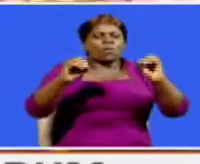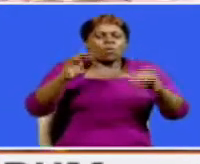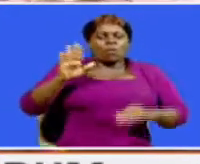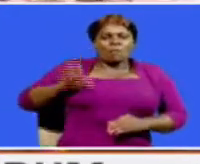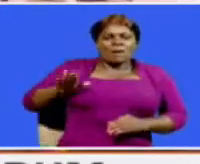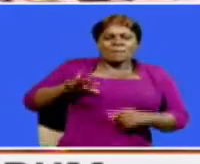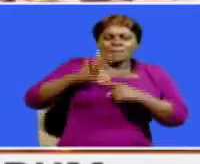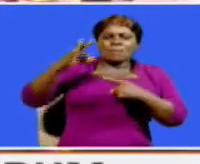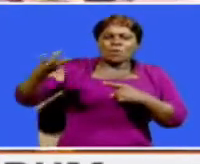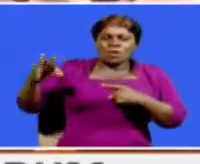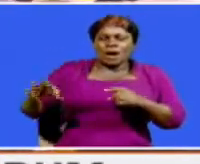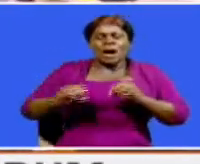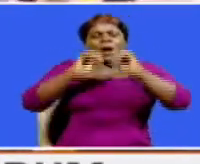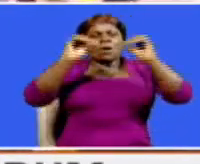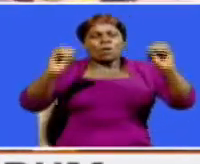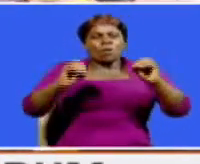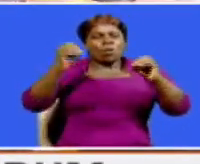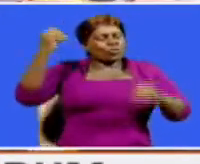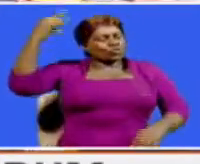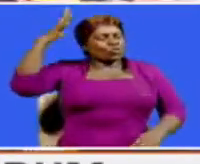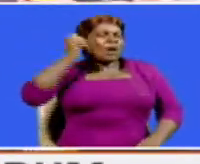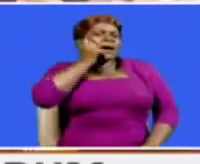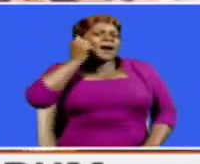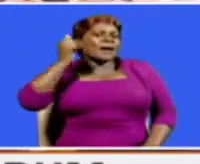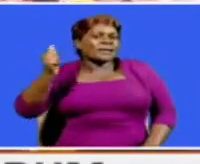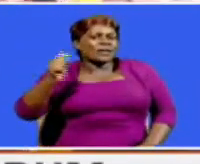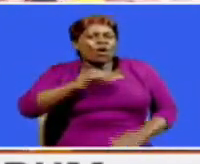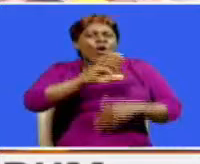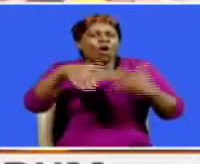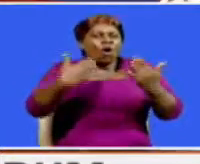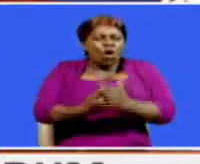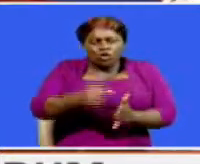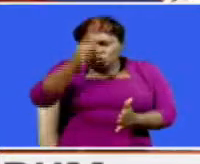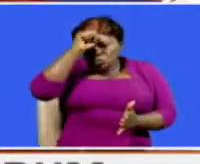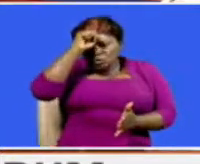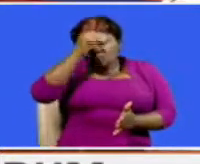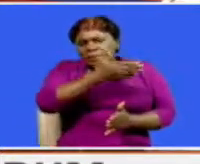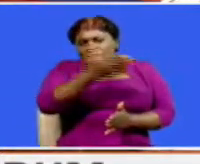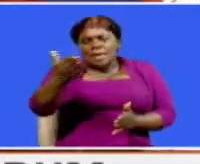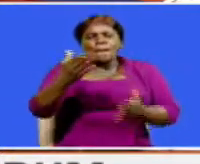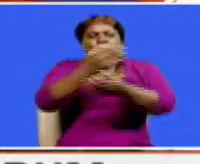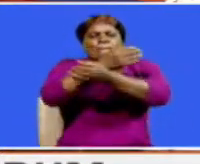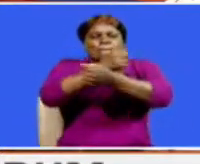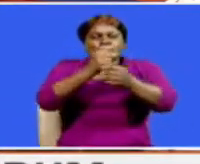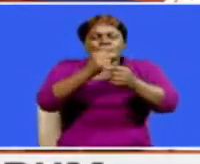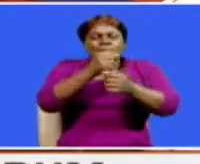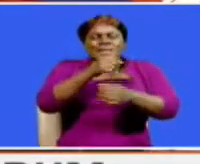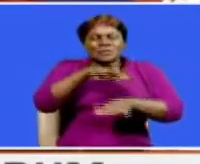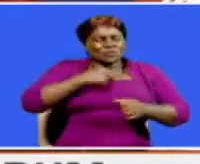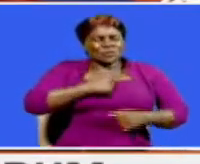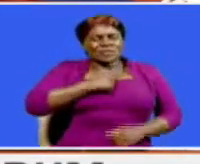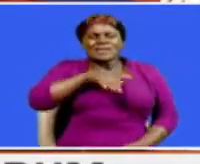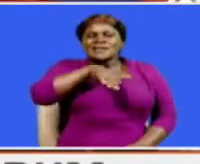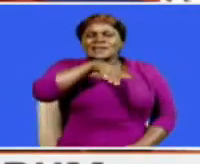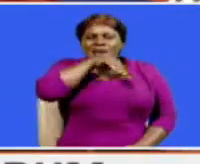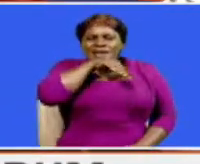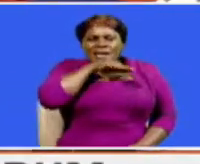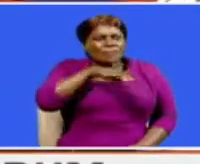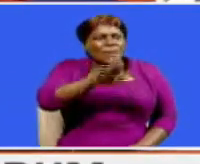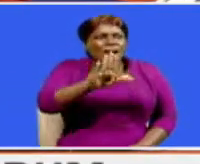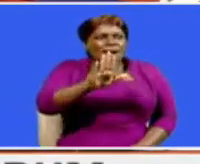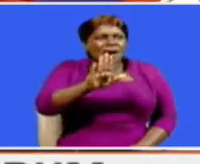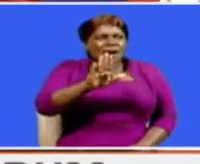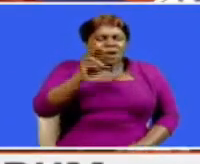mboga, sisi jua kali, hiyo takataka yote. Mheshimiwa Raila Amolo Odinga, wewe